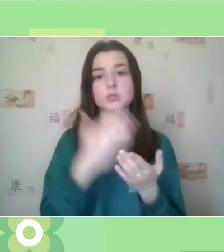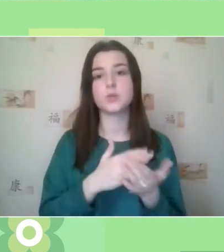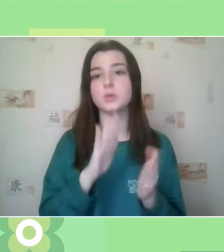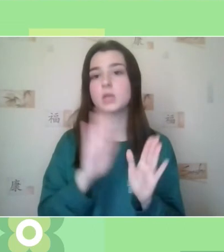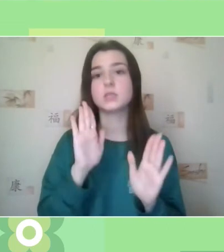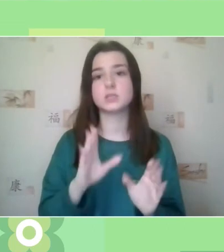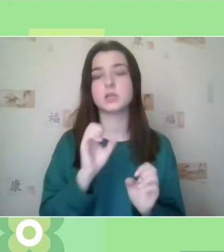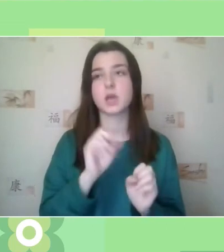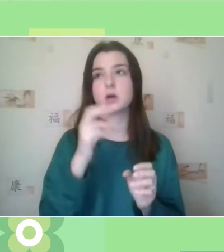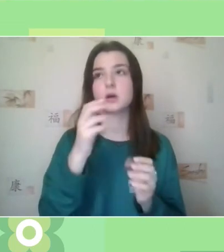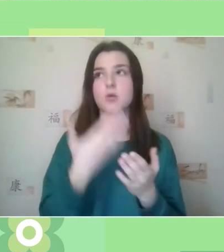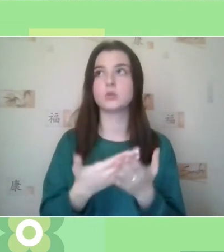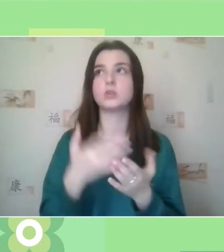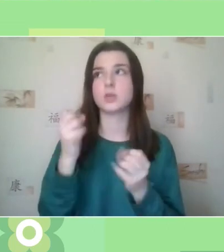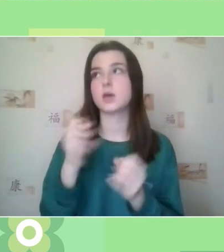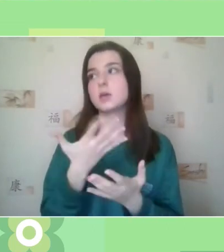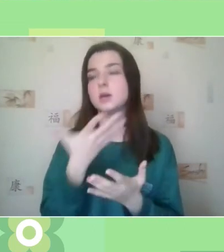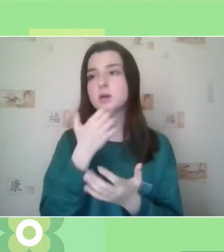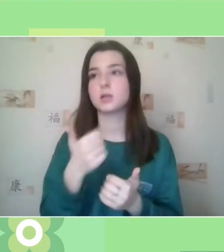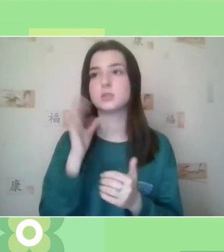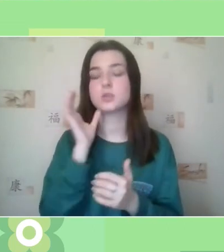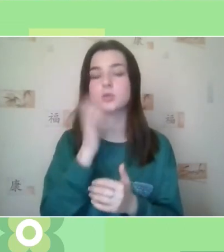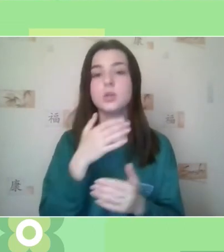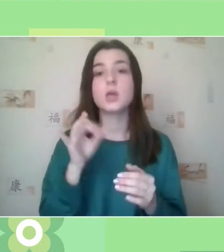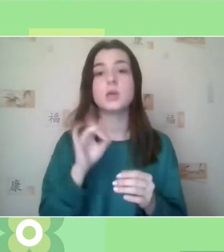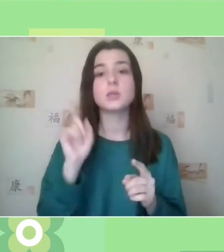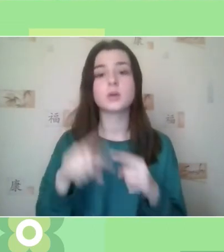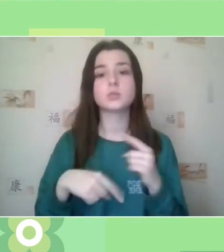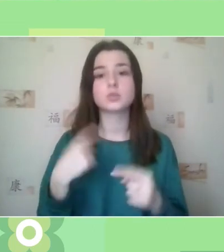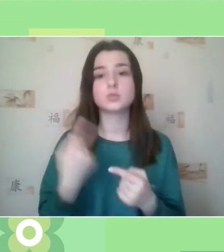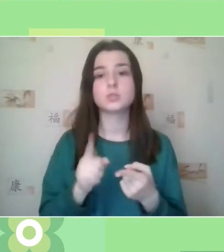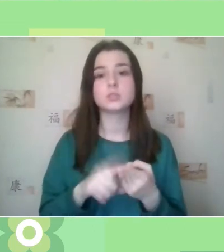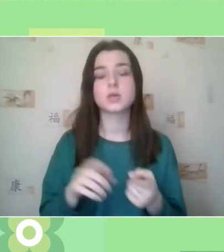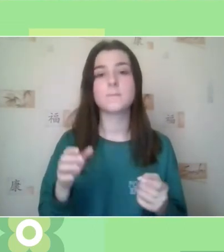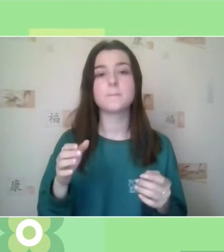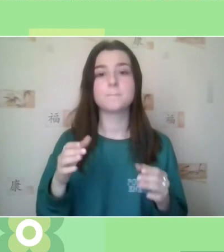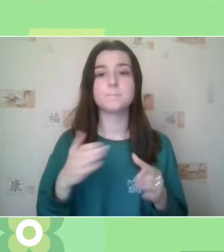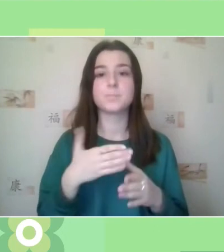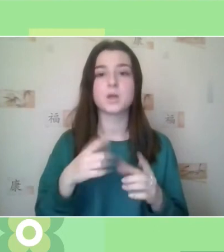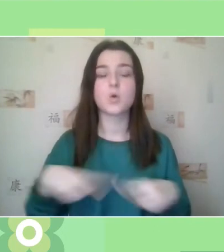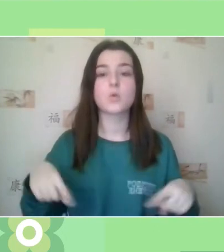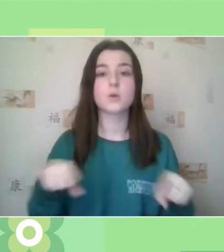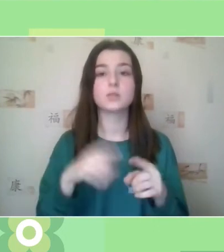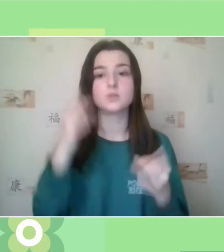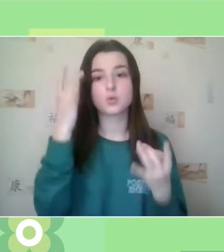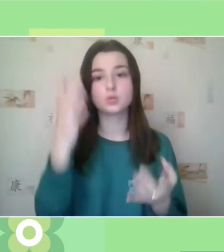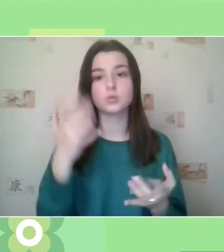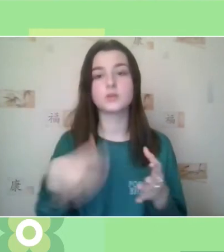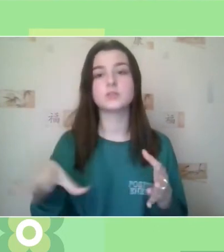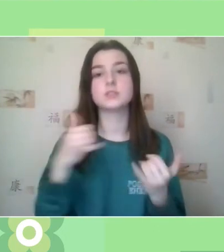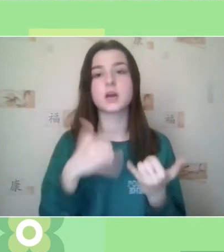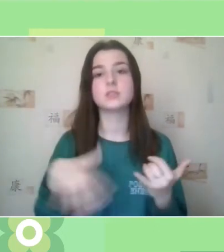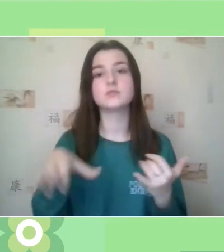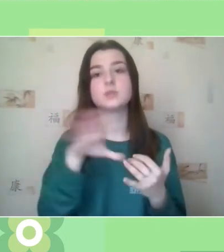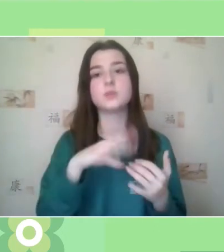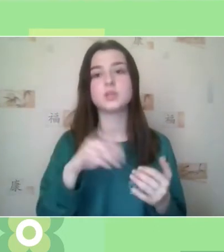класний тортик. Третій момент, точніше четвертий, є така штука, як корпоративна культура. Зараз все більше людей, зараз все більше